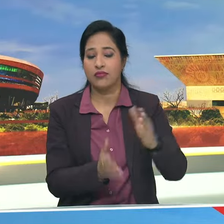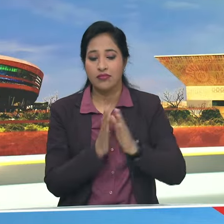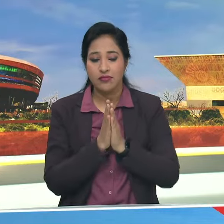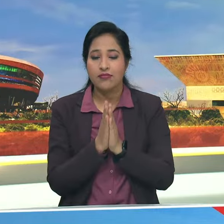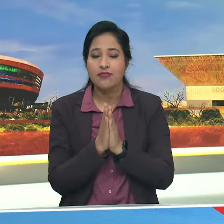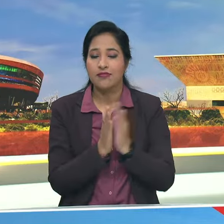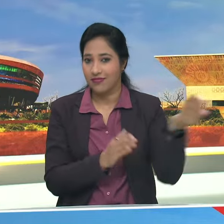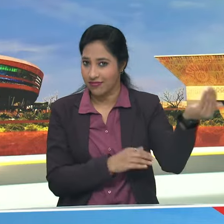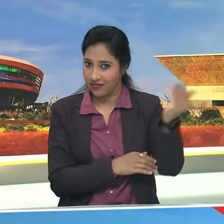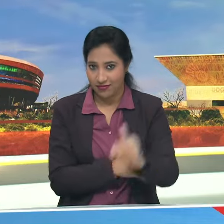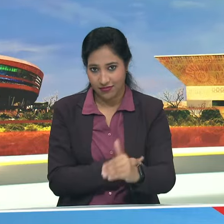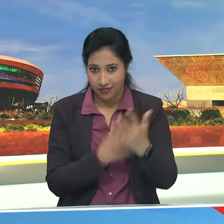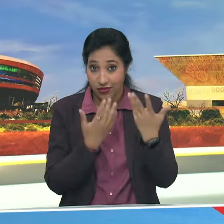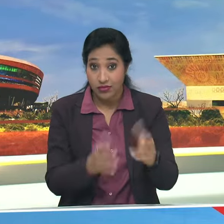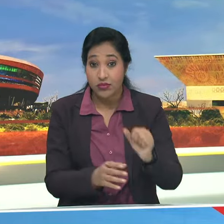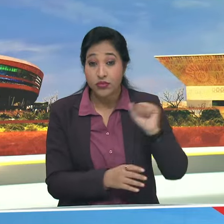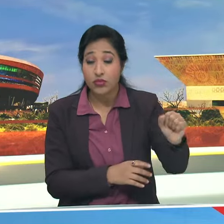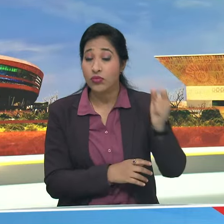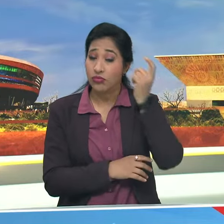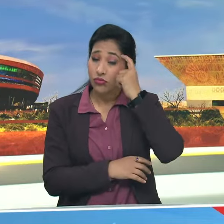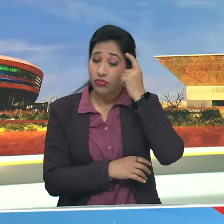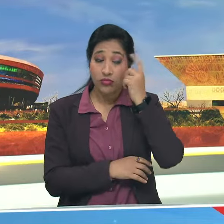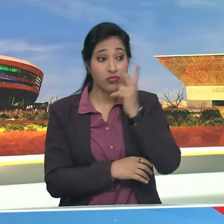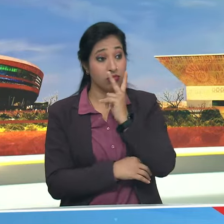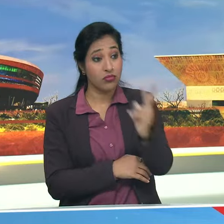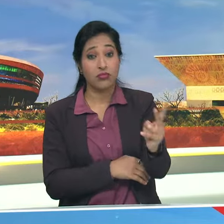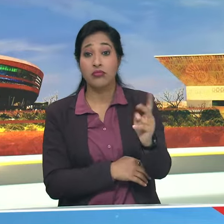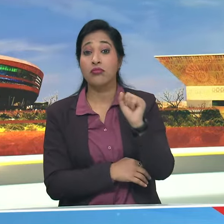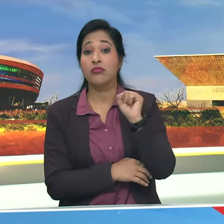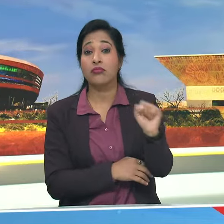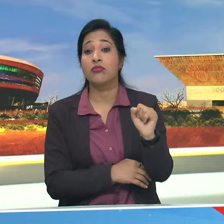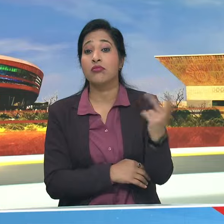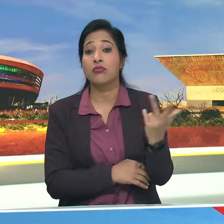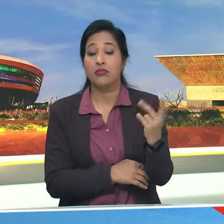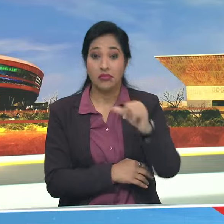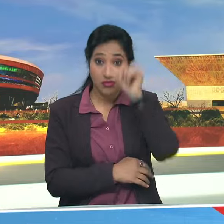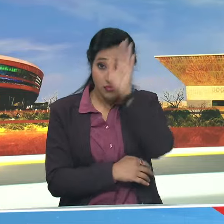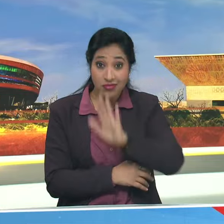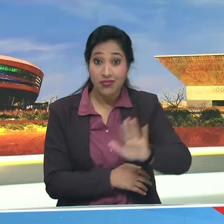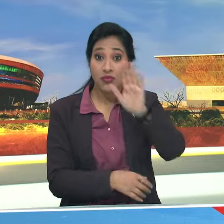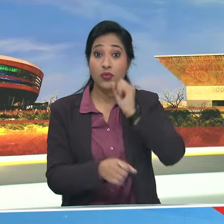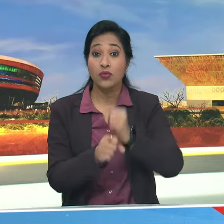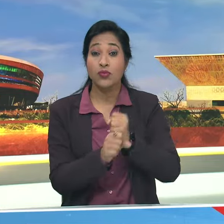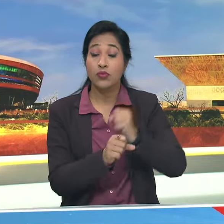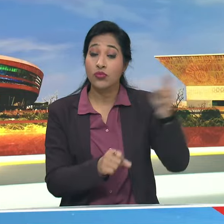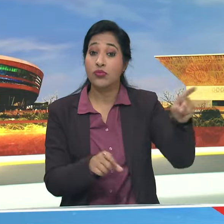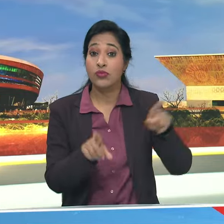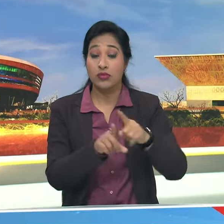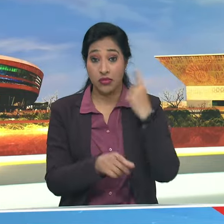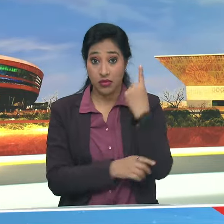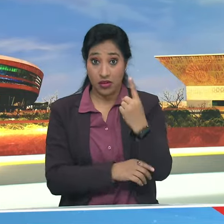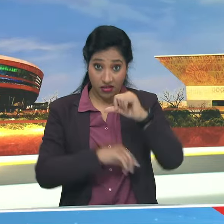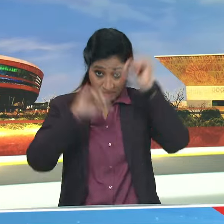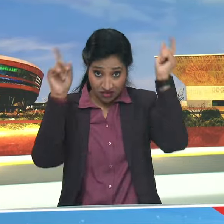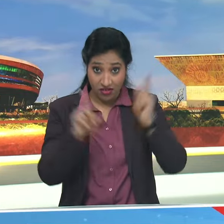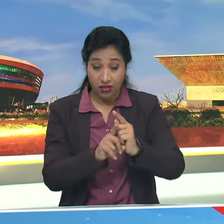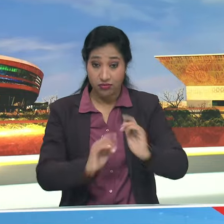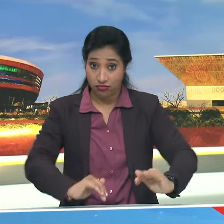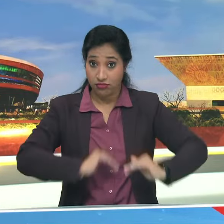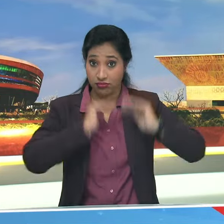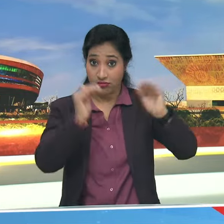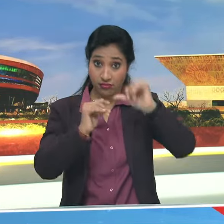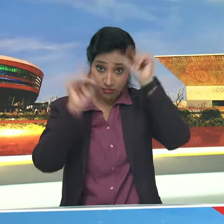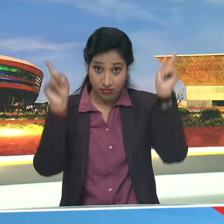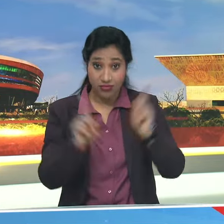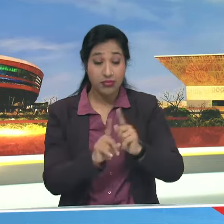किया यहाँ पर, और इनकी सोच देखिए, जो सोच भारत सरकार की है, एक भारत श्रेष्ठ भारत की, उसी की बात